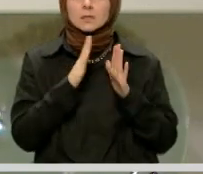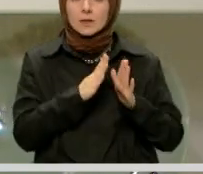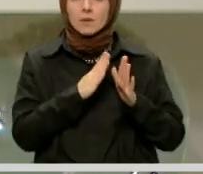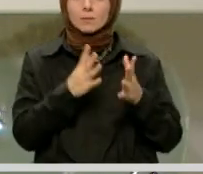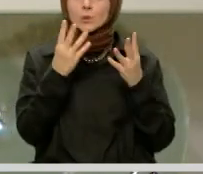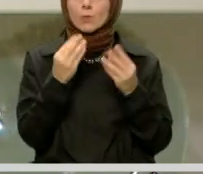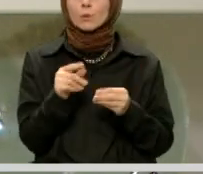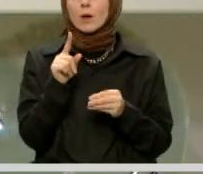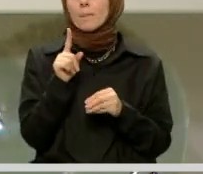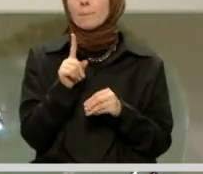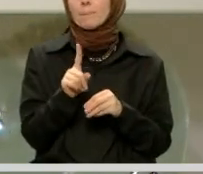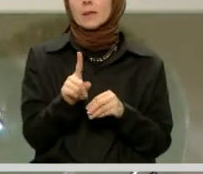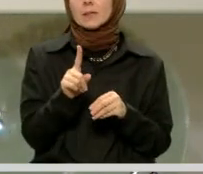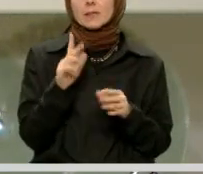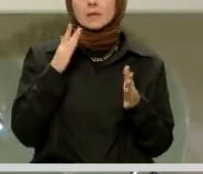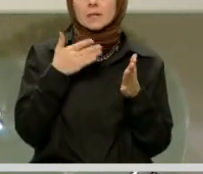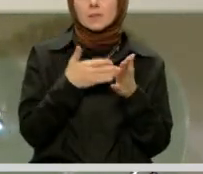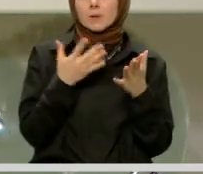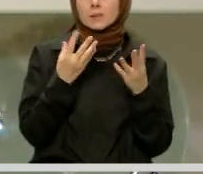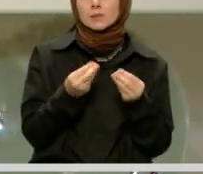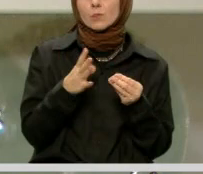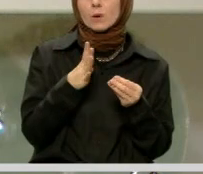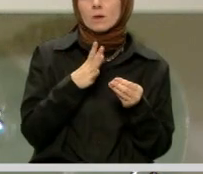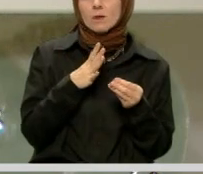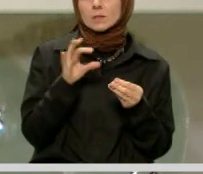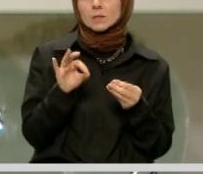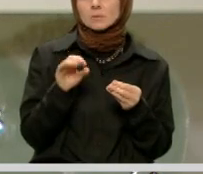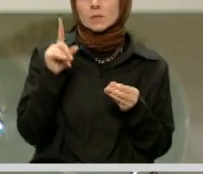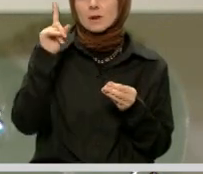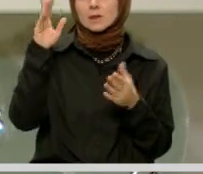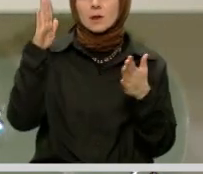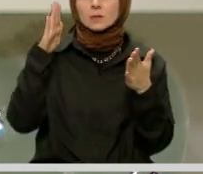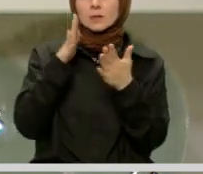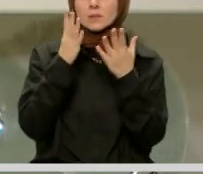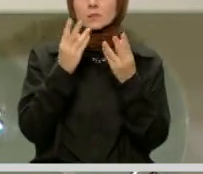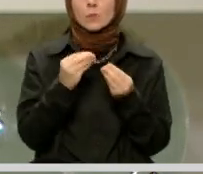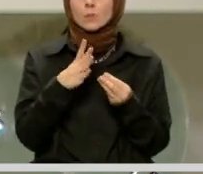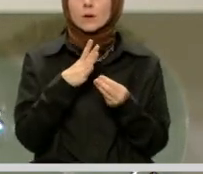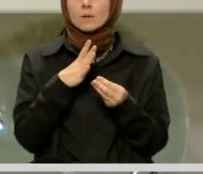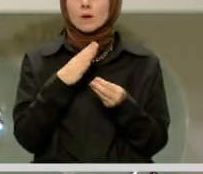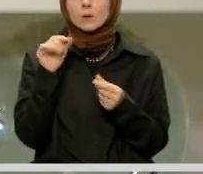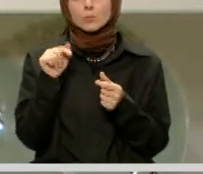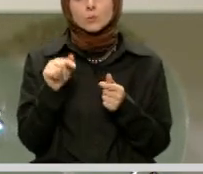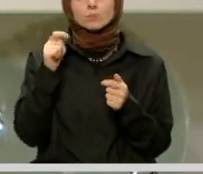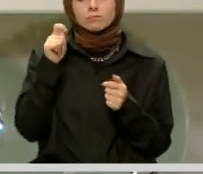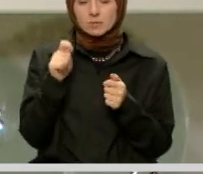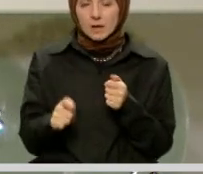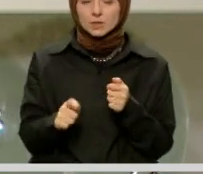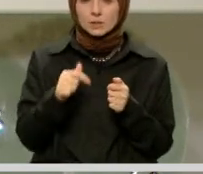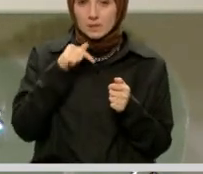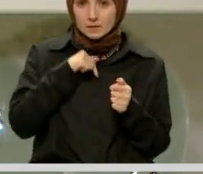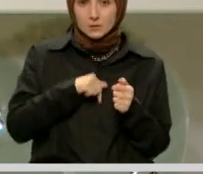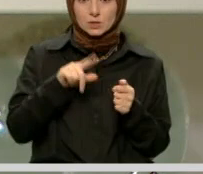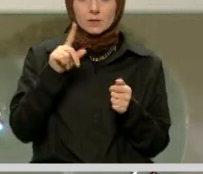Bunun bilincinde olmak. Namazda olduğum gibi ben şu an Allah'ın huzurundayım. İşte o 14 saat boyunca, 15 saat boyunca. Bu gerçekten sanki içeride bir